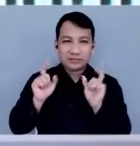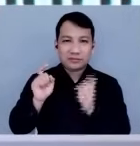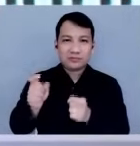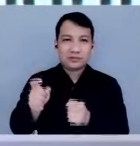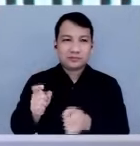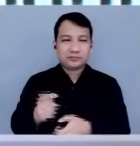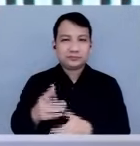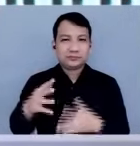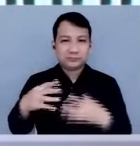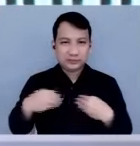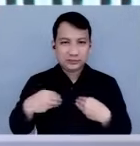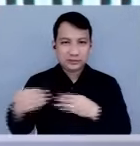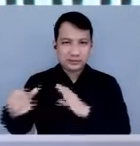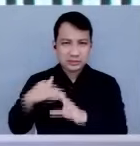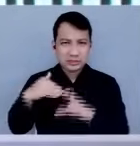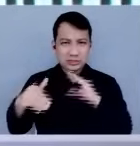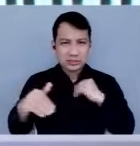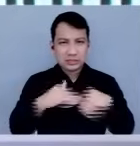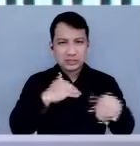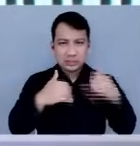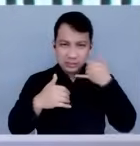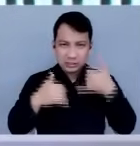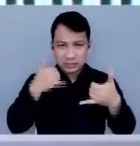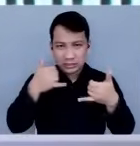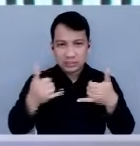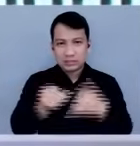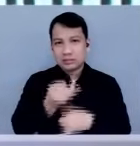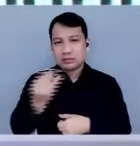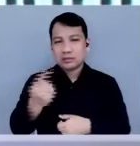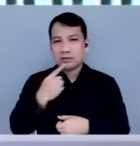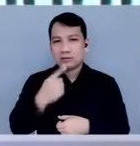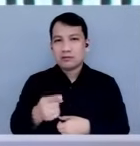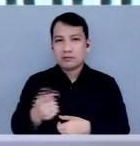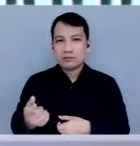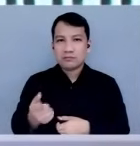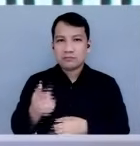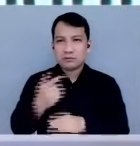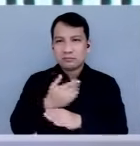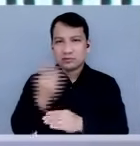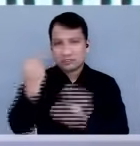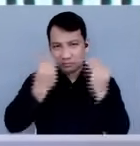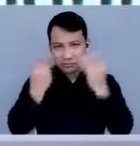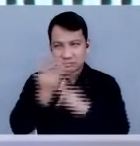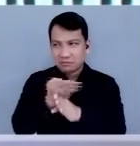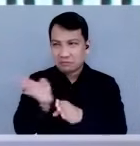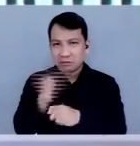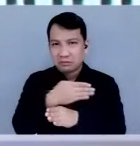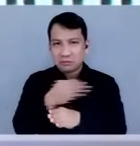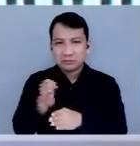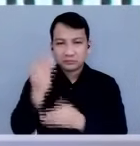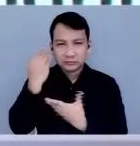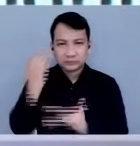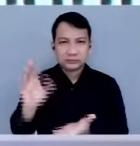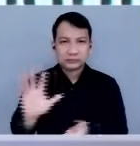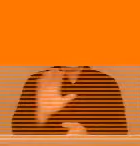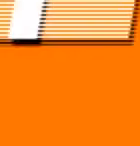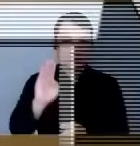na raw ng maraming tawag, nang ilan eh tila nanlilito lang. Nasa frontline ang balitang yan, si Brian